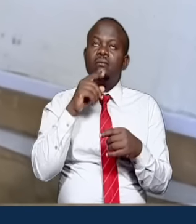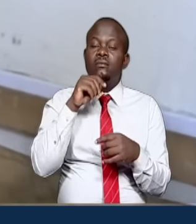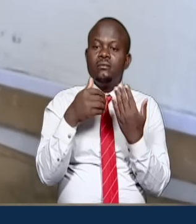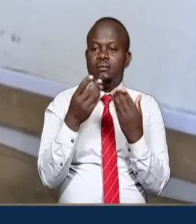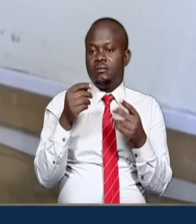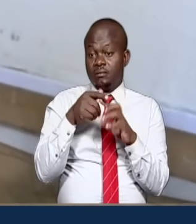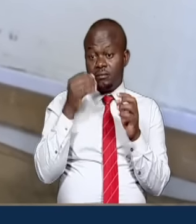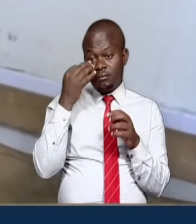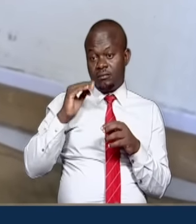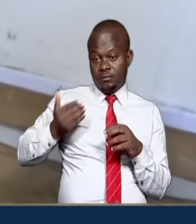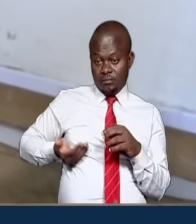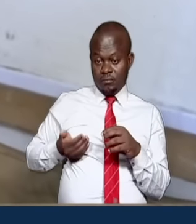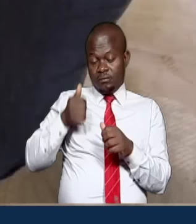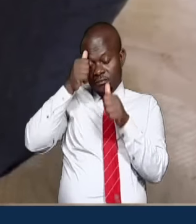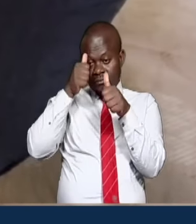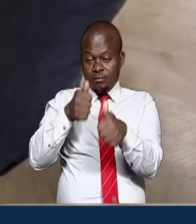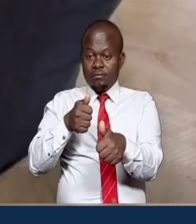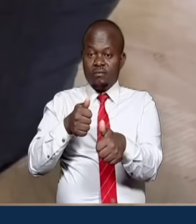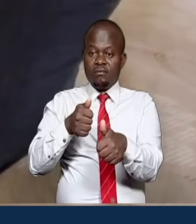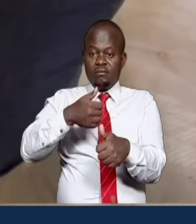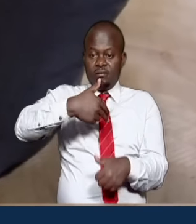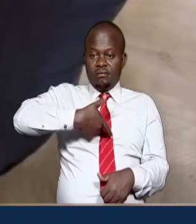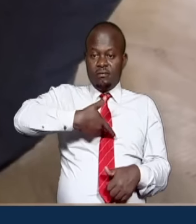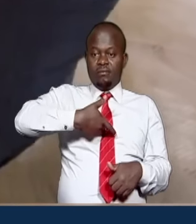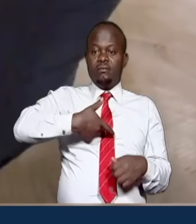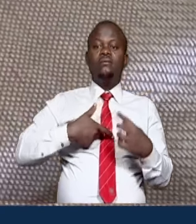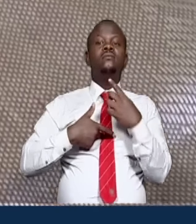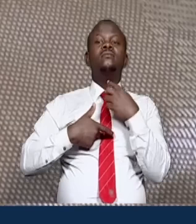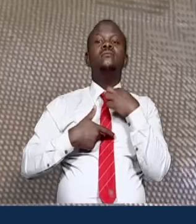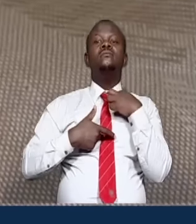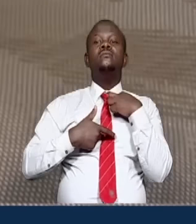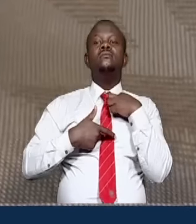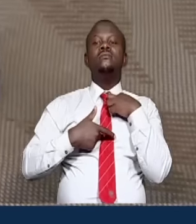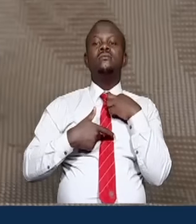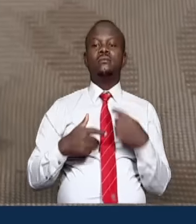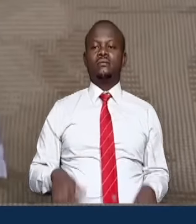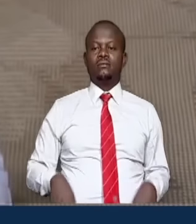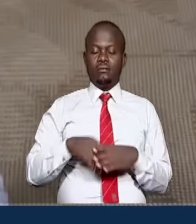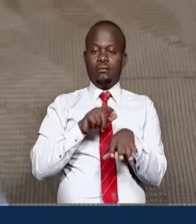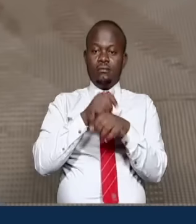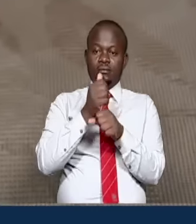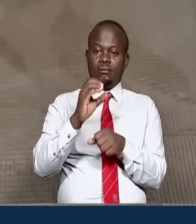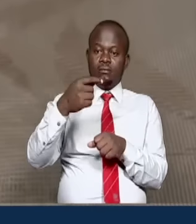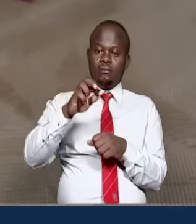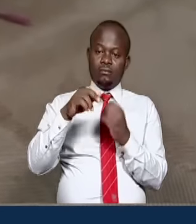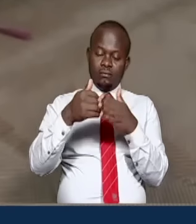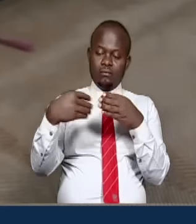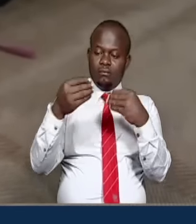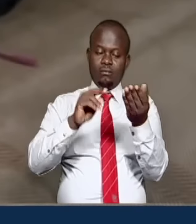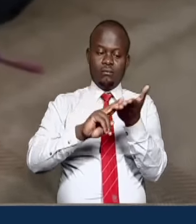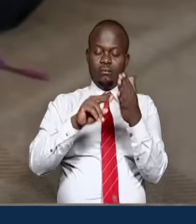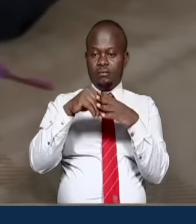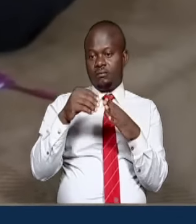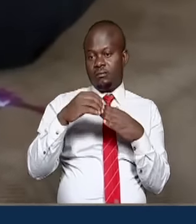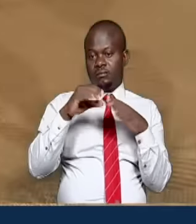yari kubadamu ugendera hano kuri kano kagufa ko muri mugabuzi. Mu gihe akorwa CPR hari igikoresho bifashisha kikuyobora